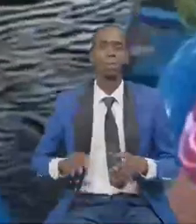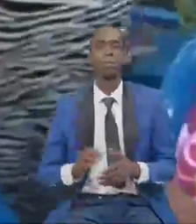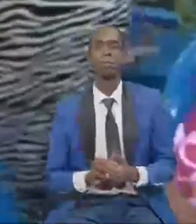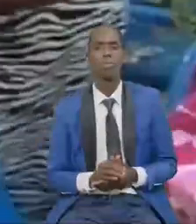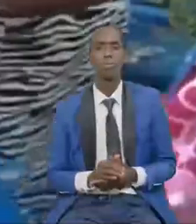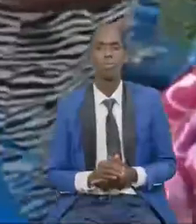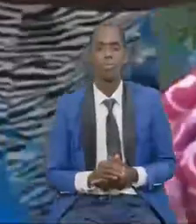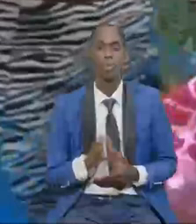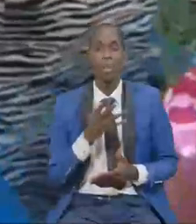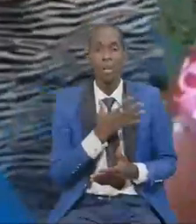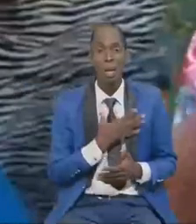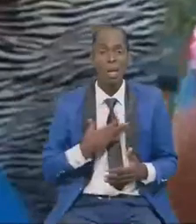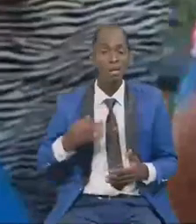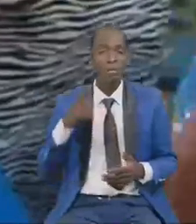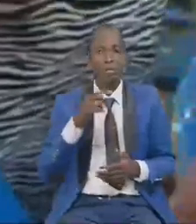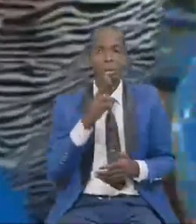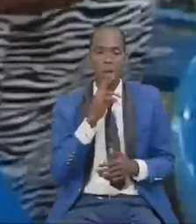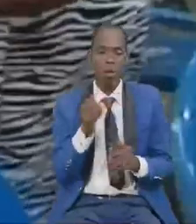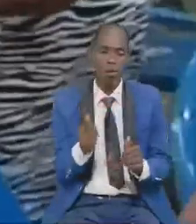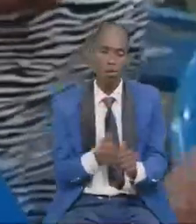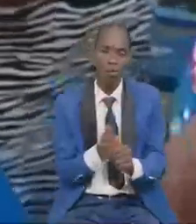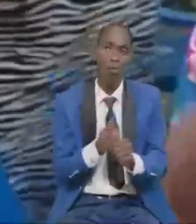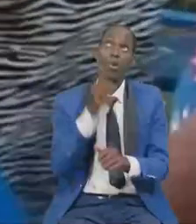Et tu le suis dans la communion.